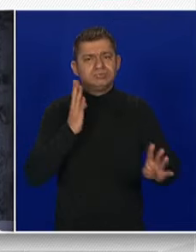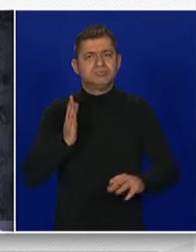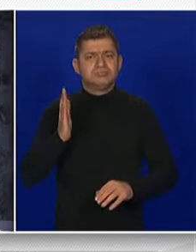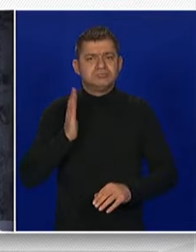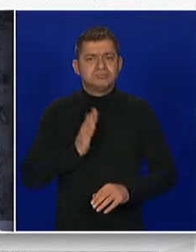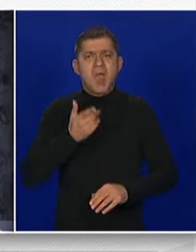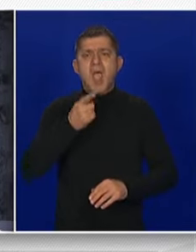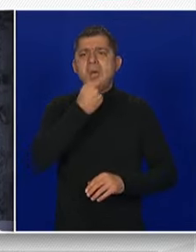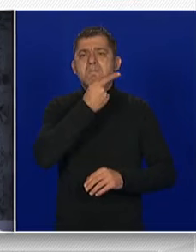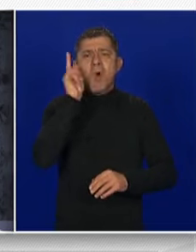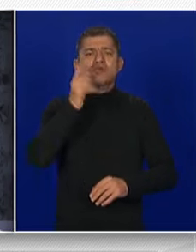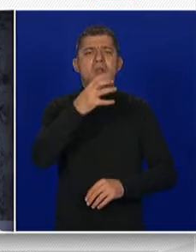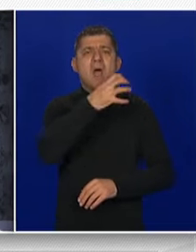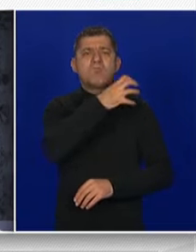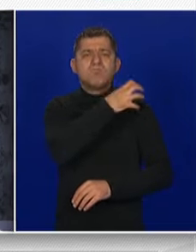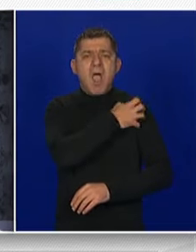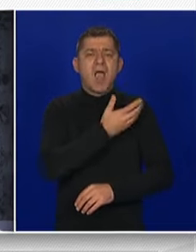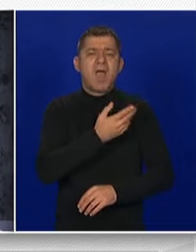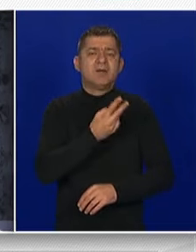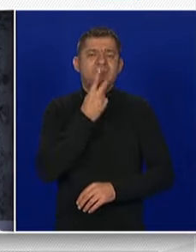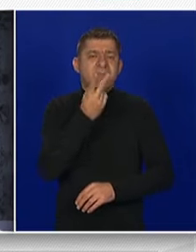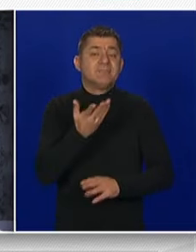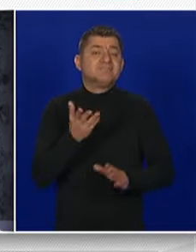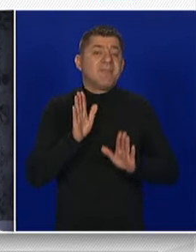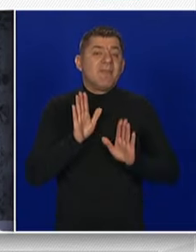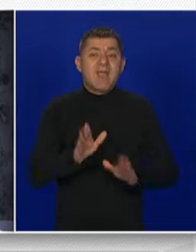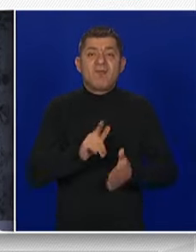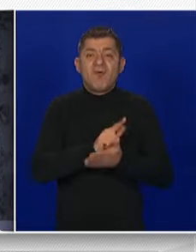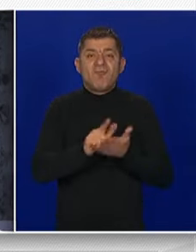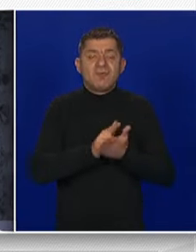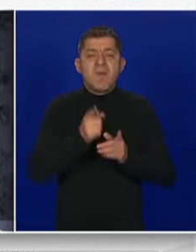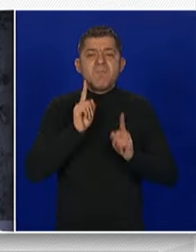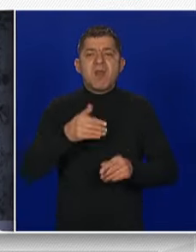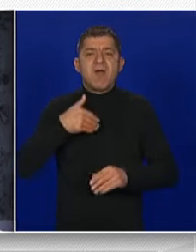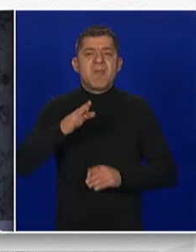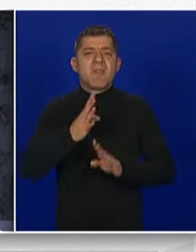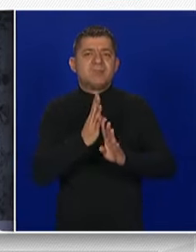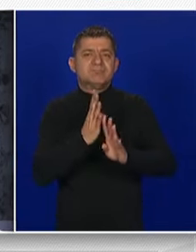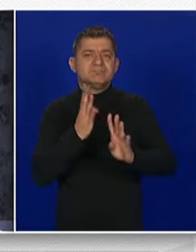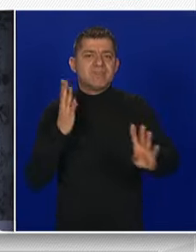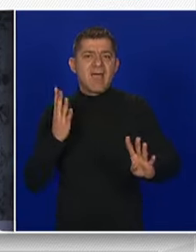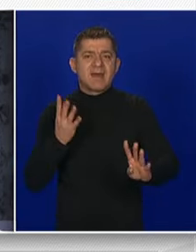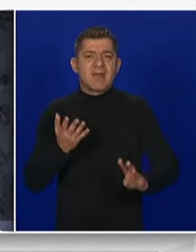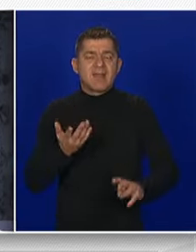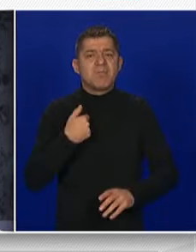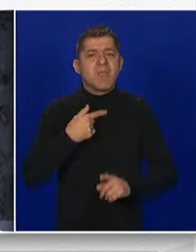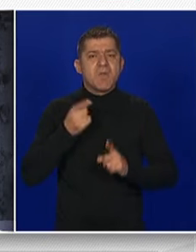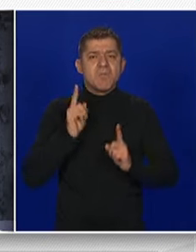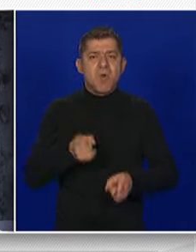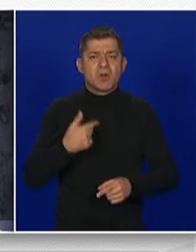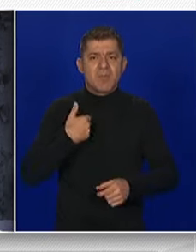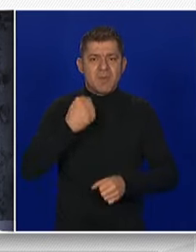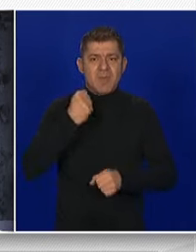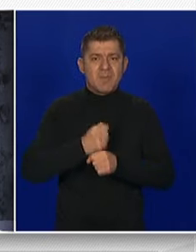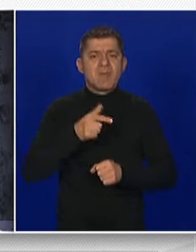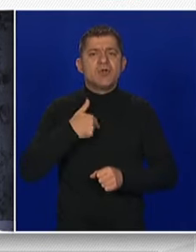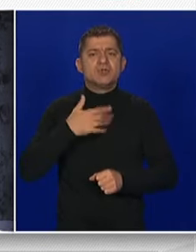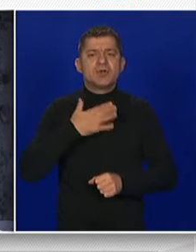pošta ili banaka. Nažalost, to je takvo vrijeme, ali u svakom slučaju moramo učiniti sve da